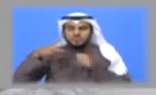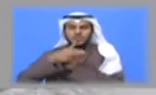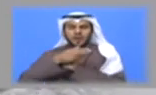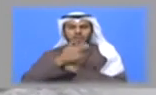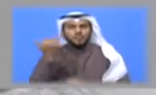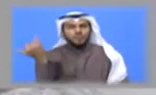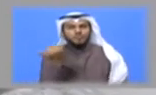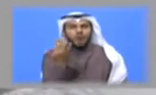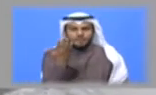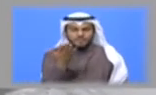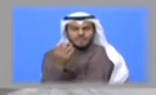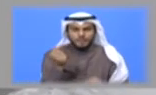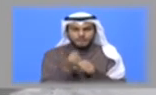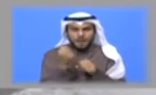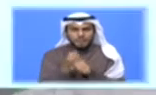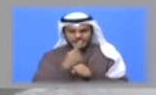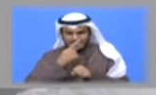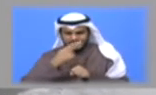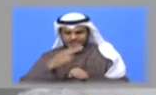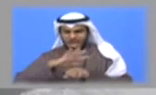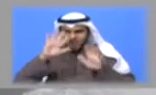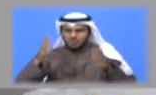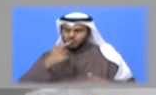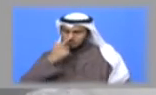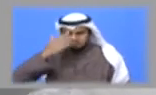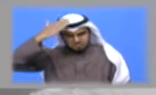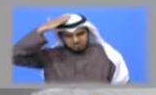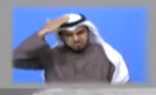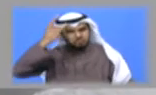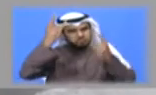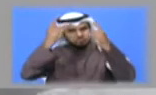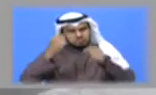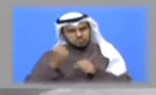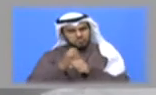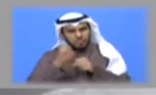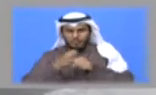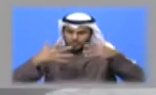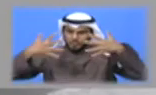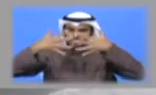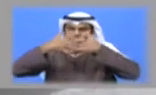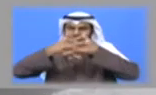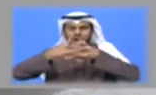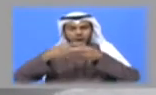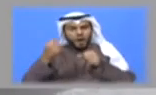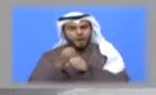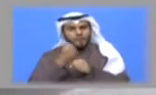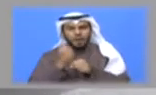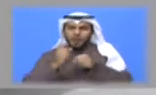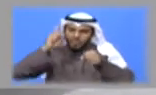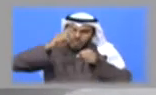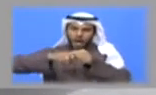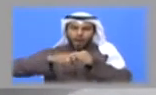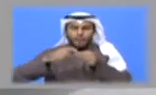الهامة في الدولة يعني محل تقدير لتحقق الشراكة اللي نسعى لها جميعا